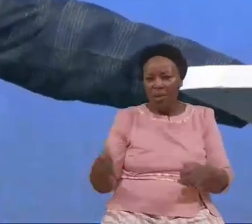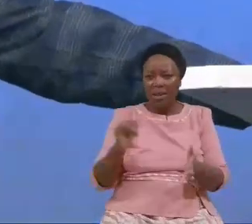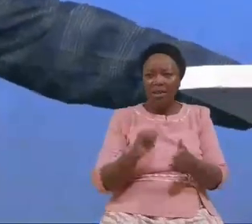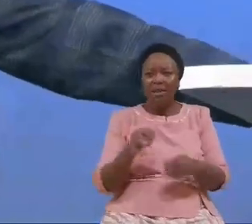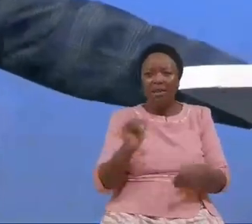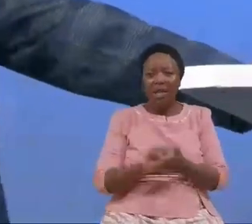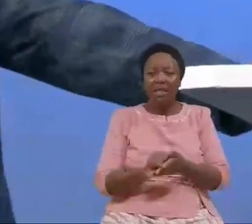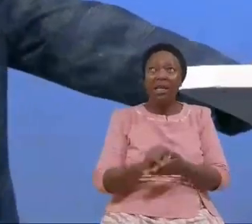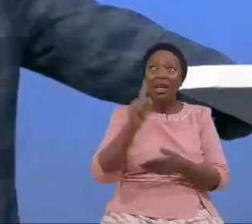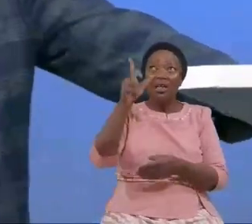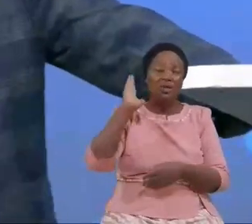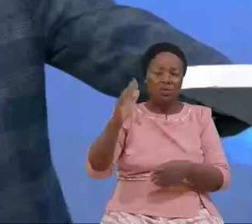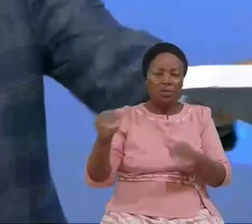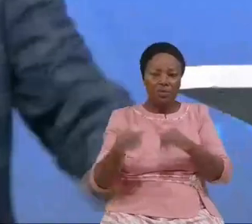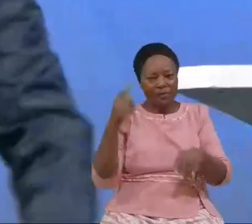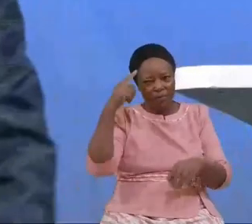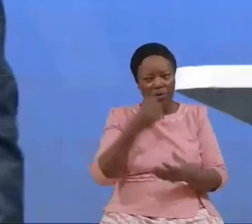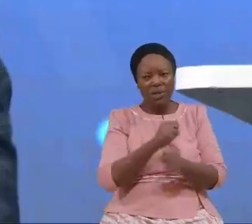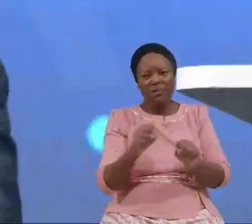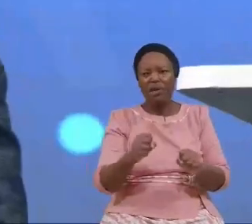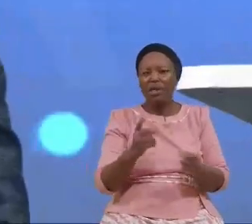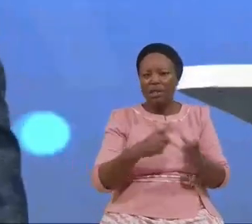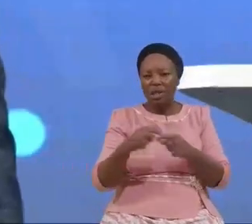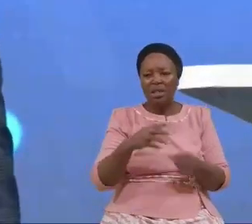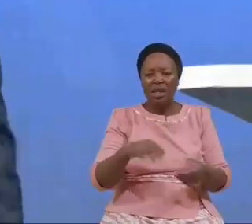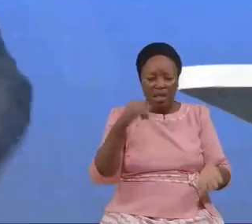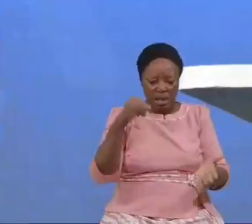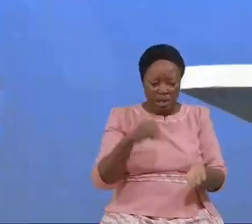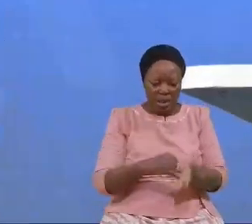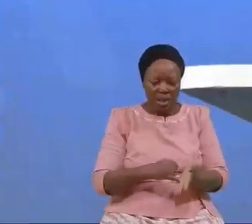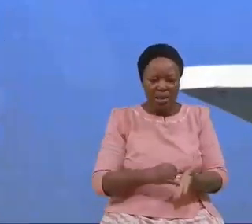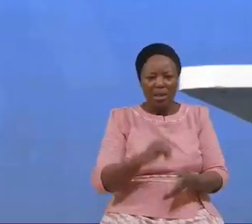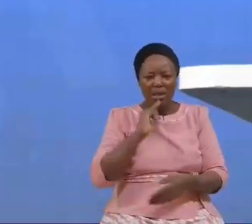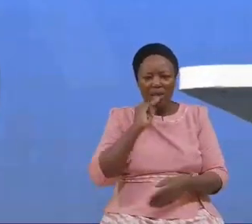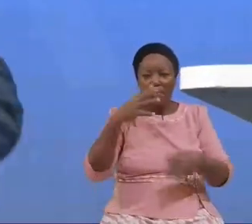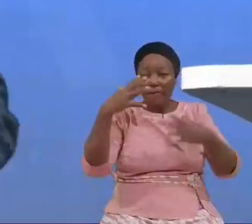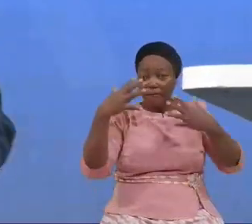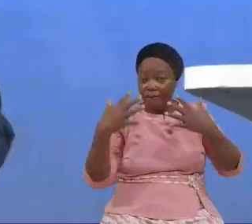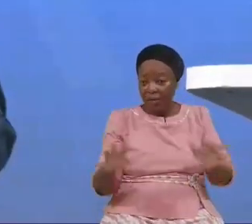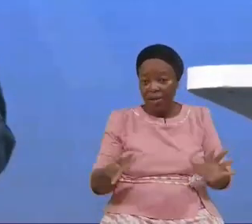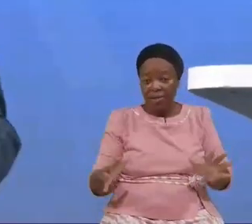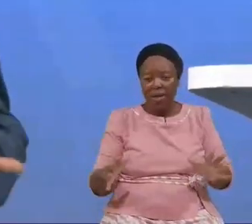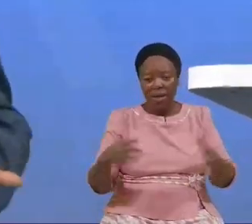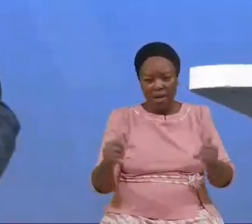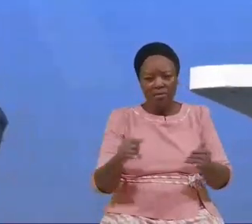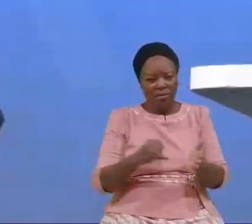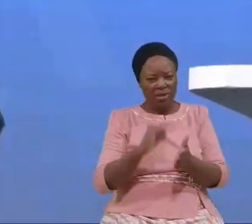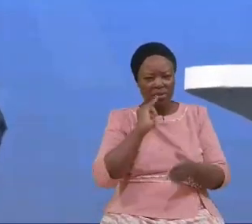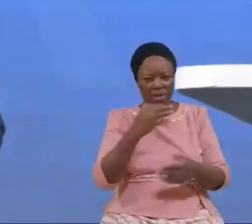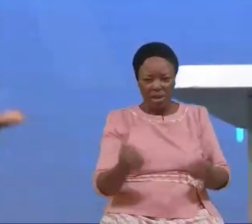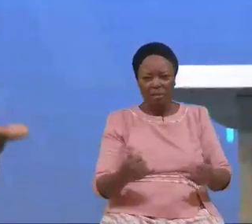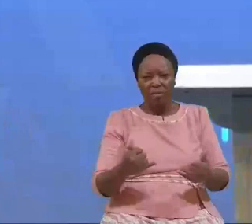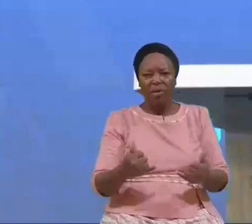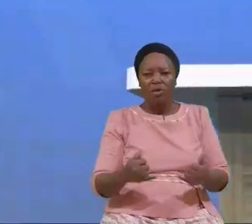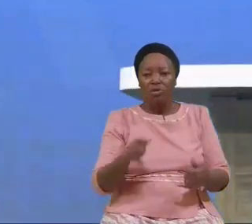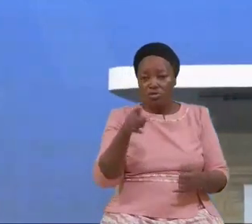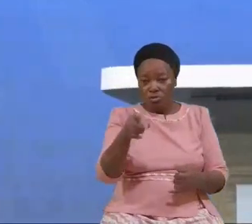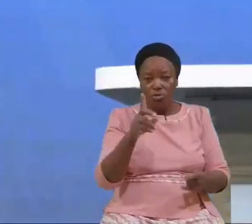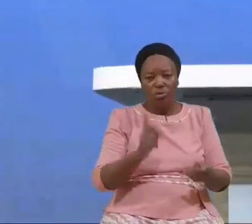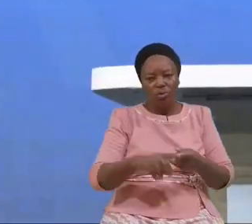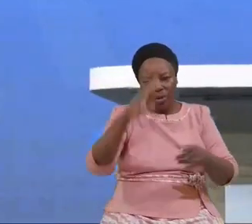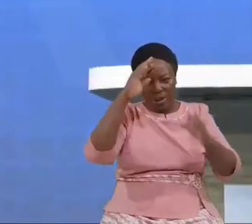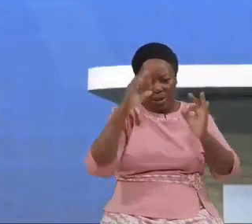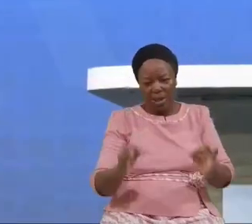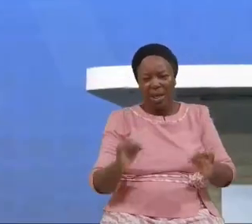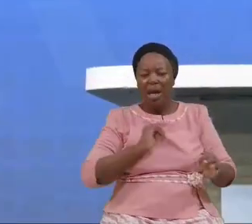pour ton salut et de toute accompli maintenant tout tout il te revient de décider j'ai décidé